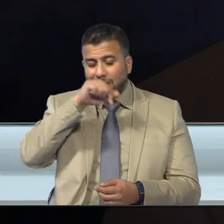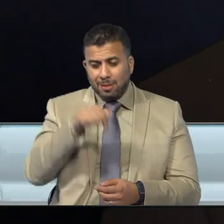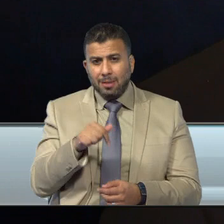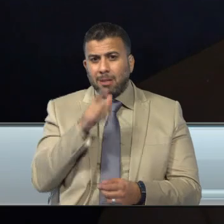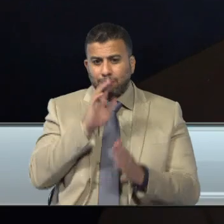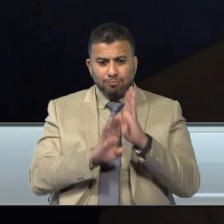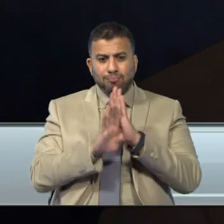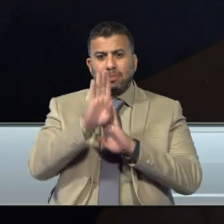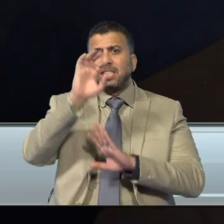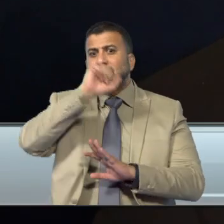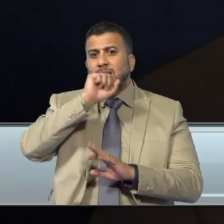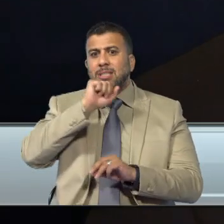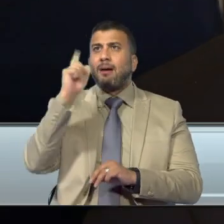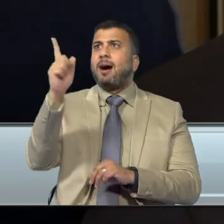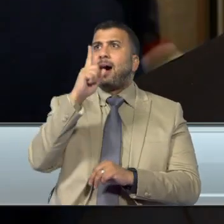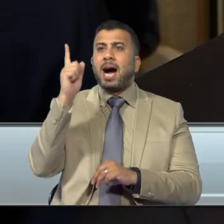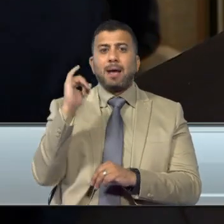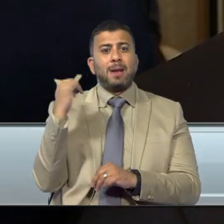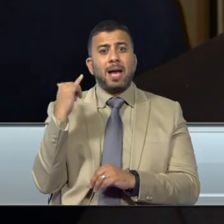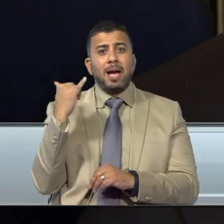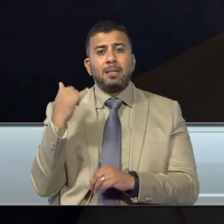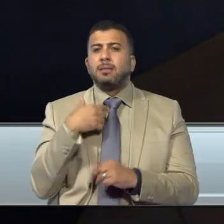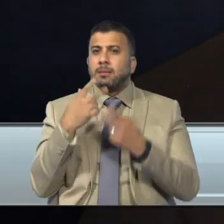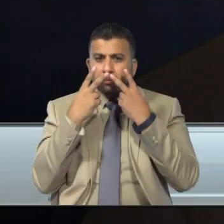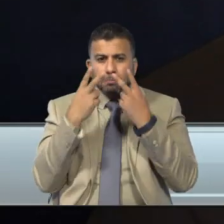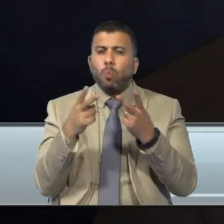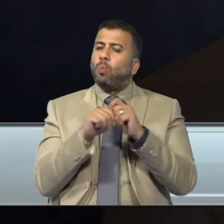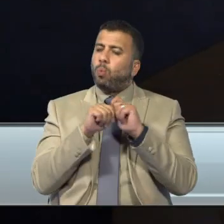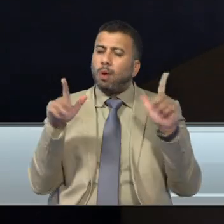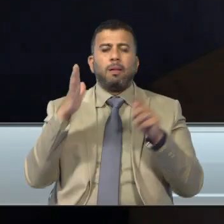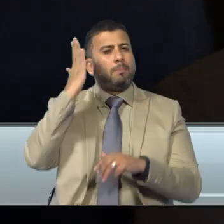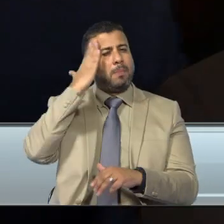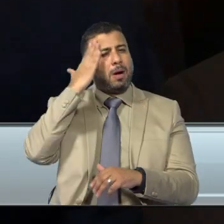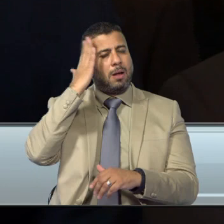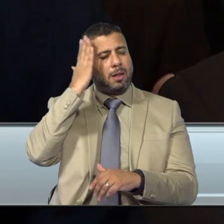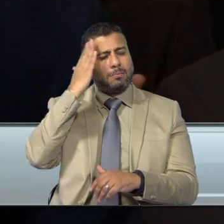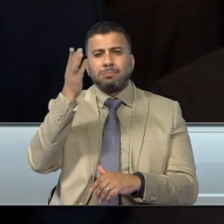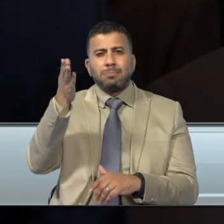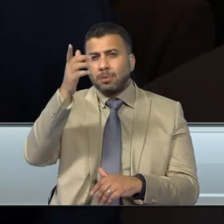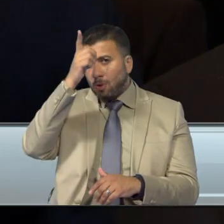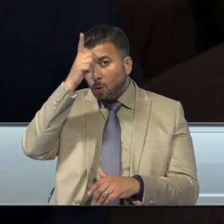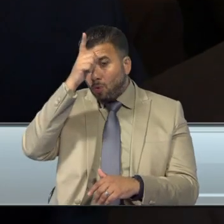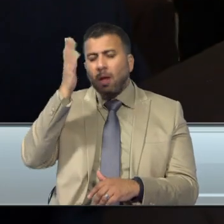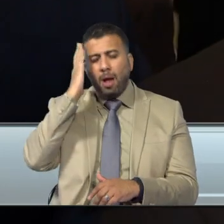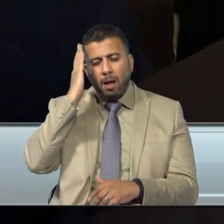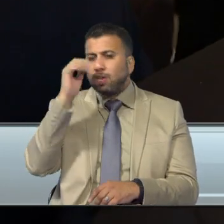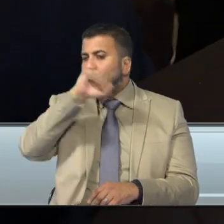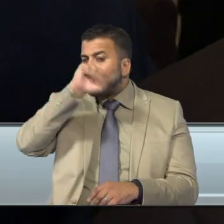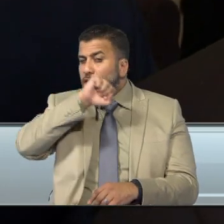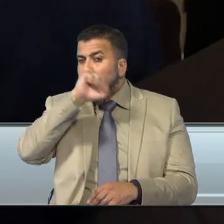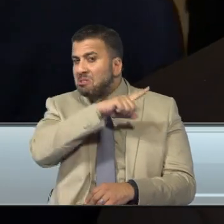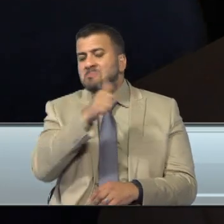عمارة الشارقة في العالم العربي دور ملحوظ وكبير، ونحن في الأردن نلمس هذا الدور في كثير